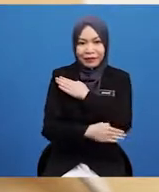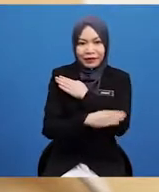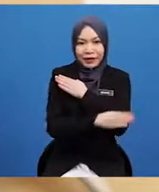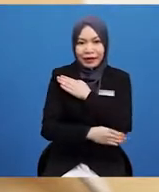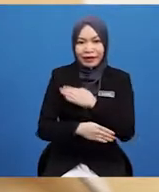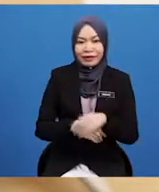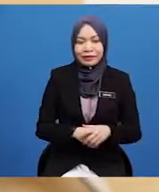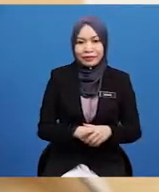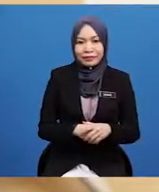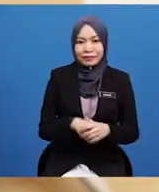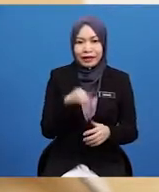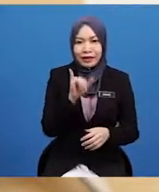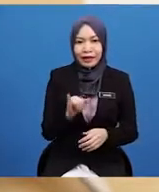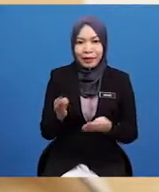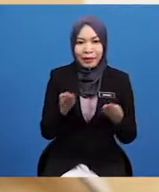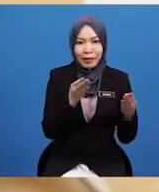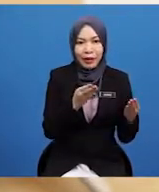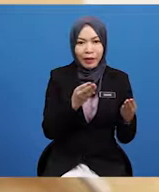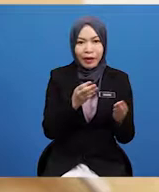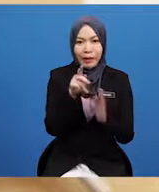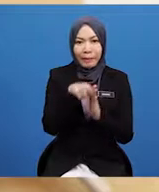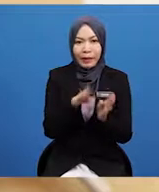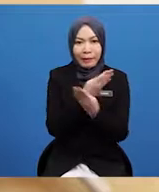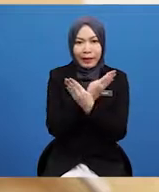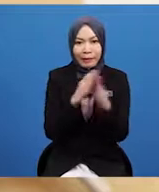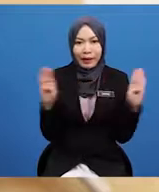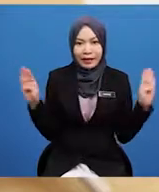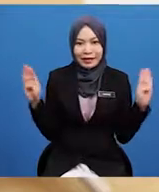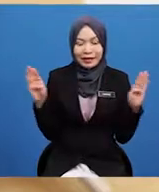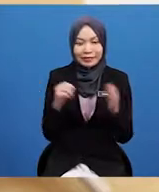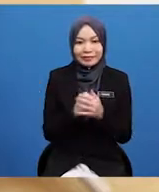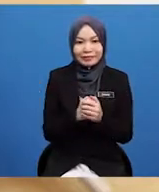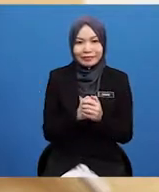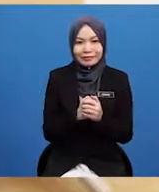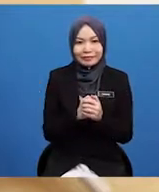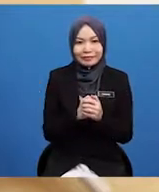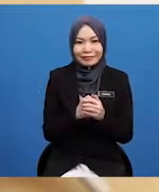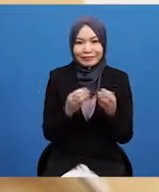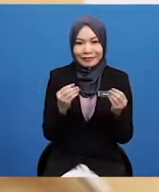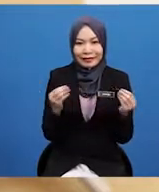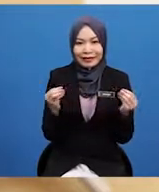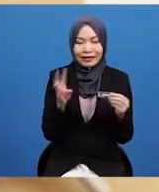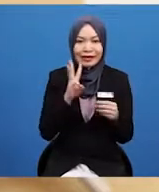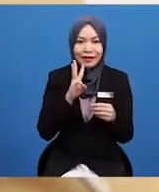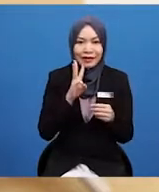air. Ada tak di antara murid-murid yang boleh memberi pandangan lain tentang